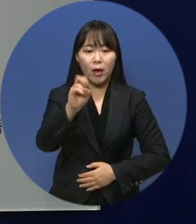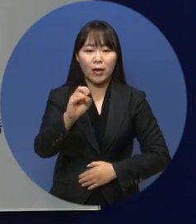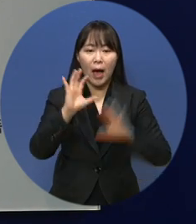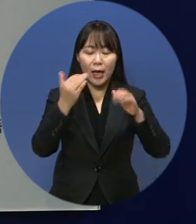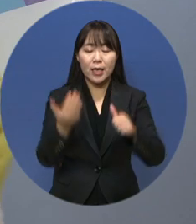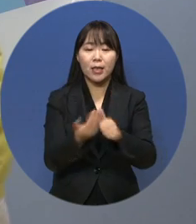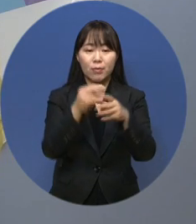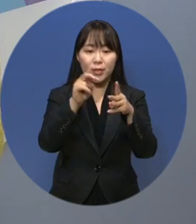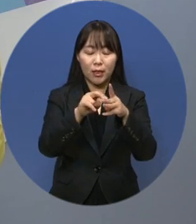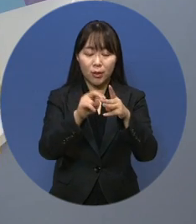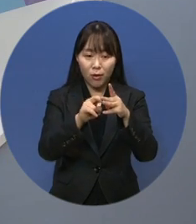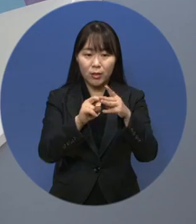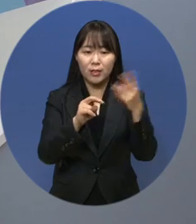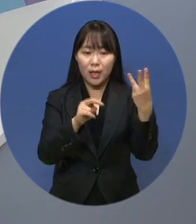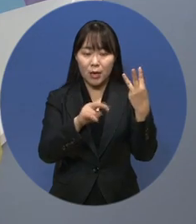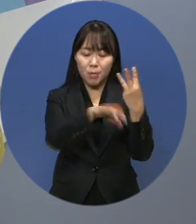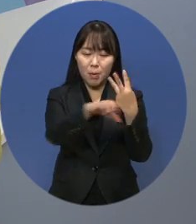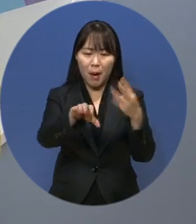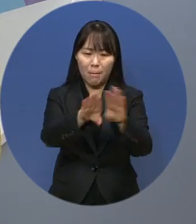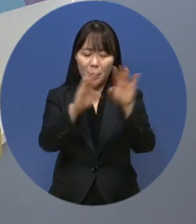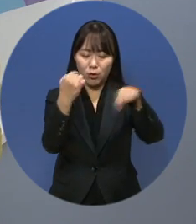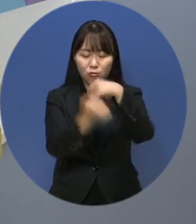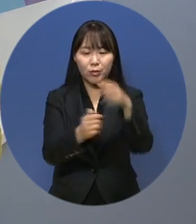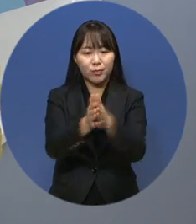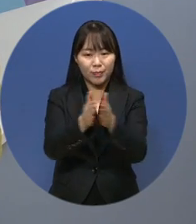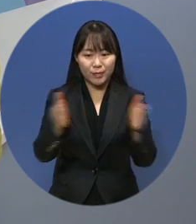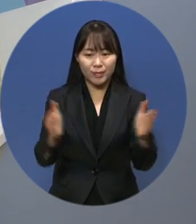개소하고 본격적인 운영에 들어갔습니다.